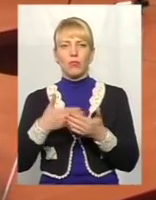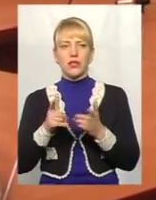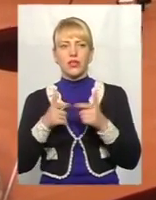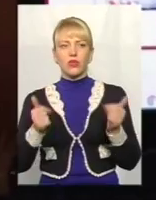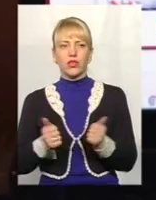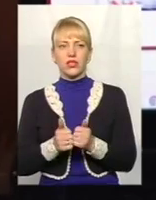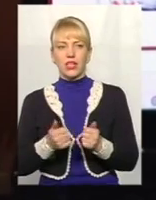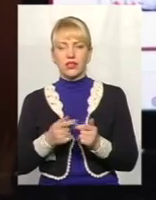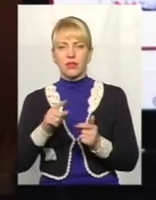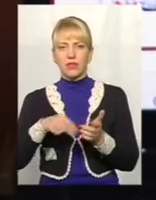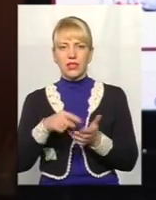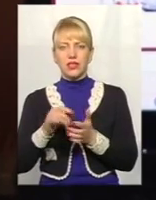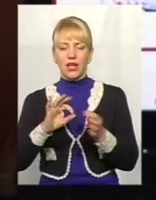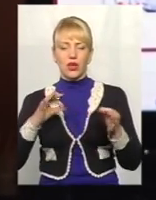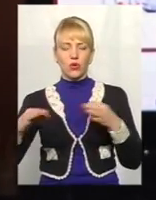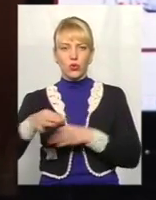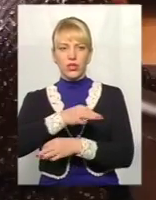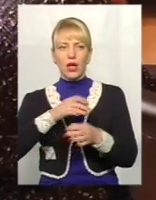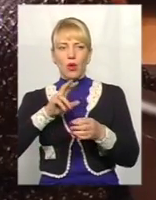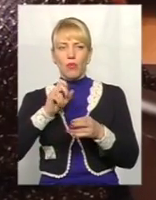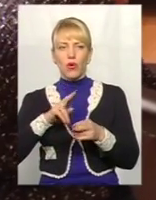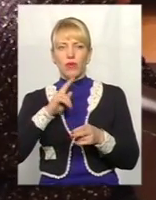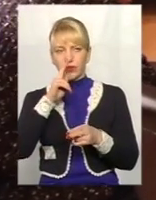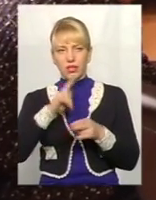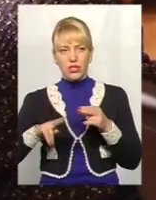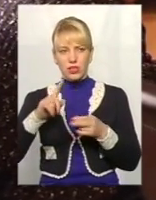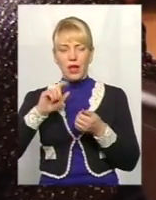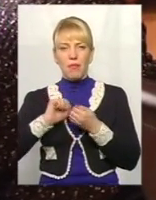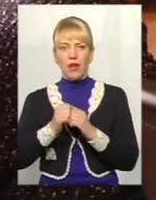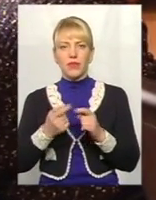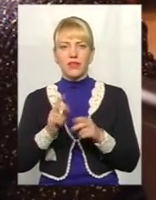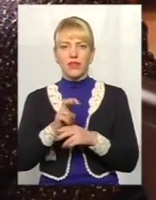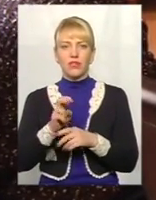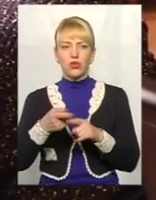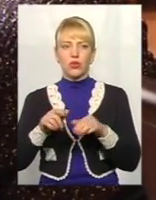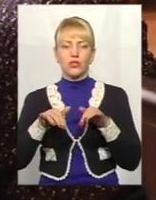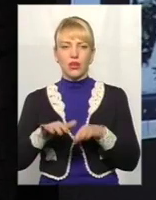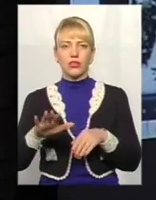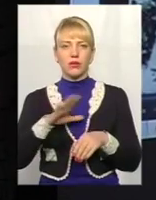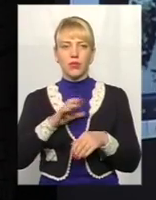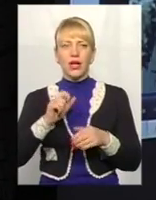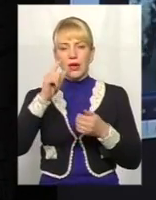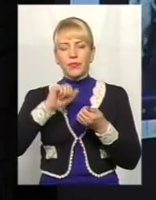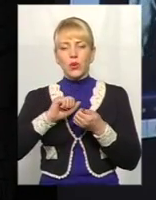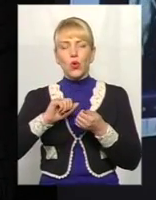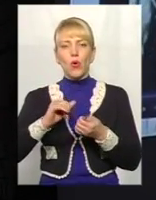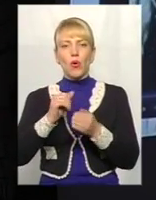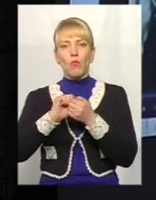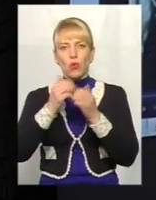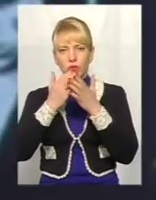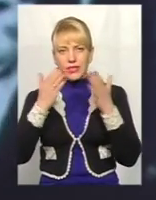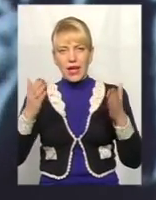організацій міста і круглий стіл по слідам втраченої пам'яті. Відвідувачі заходу побували у музеї пам'яті жертв Голокосту